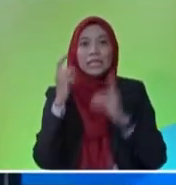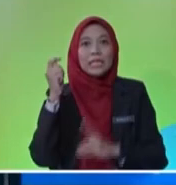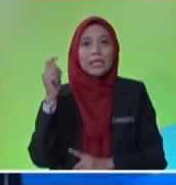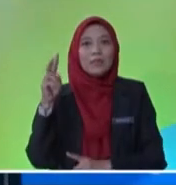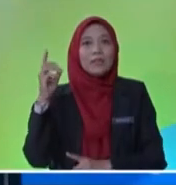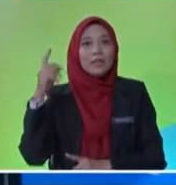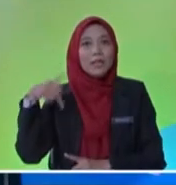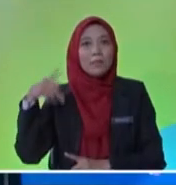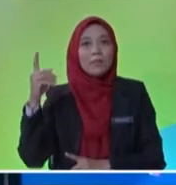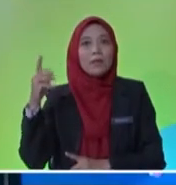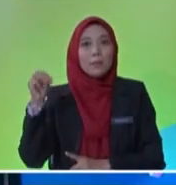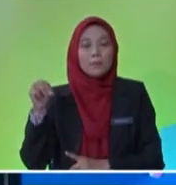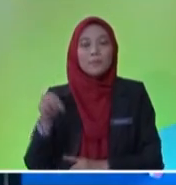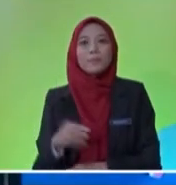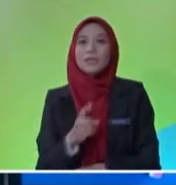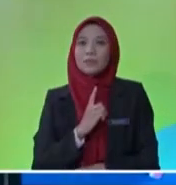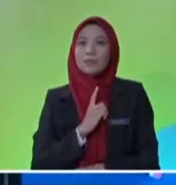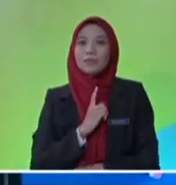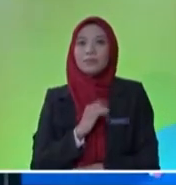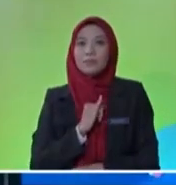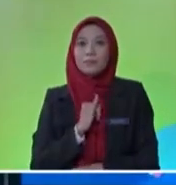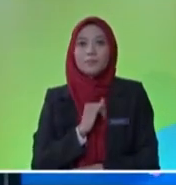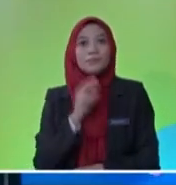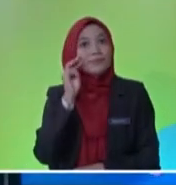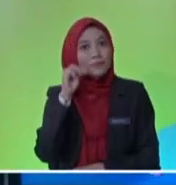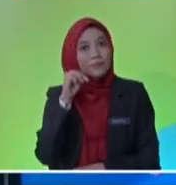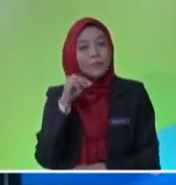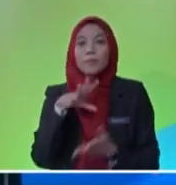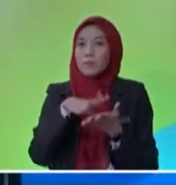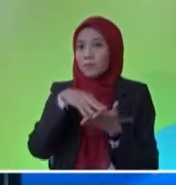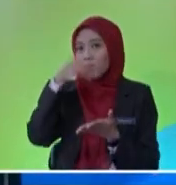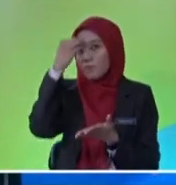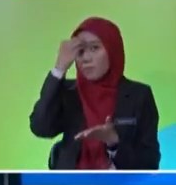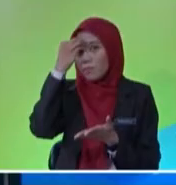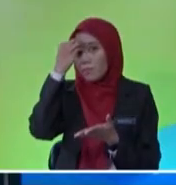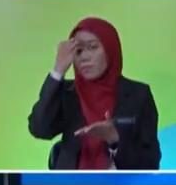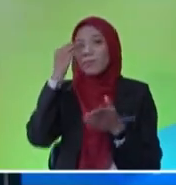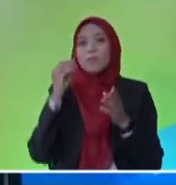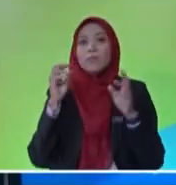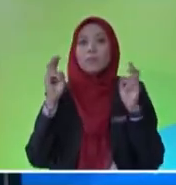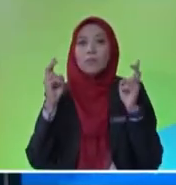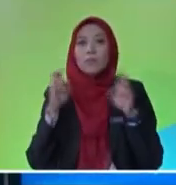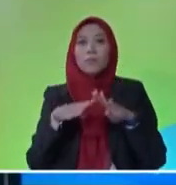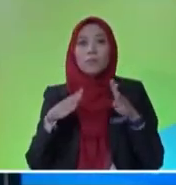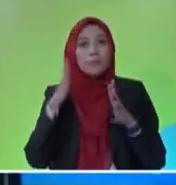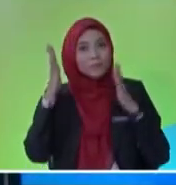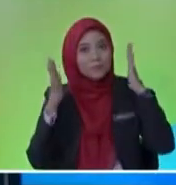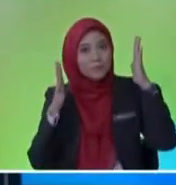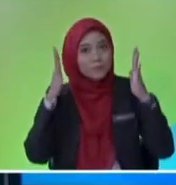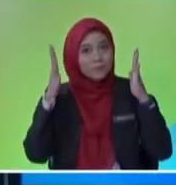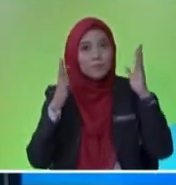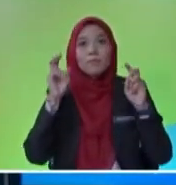Kemenkes saya shamira Nazir dimana pada hari ini kita akan belajar mata pelajaran bahasa Melayu dengan